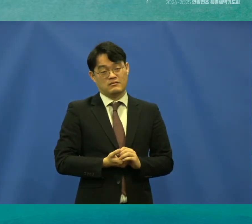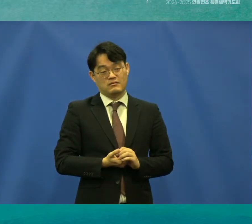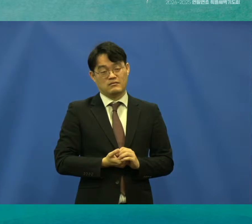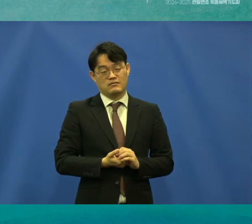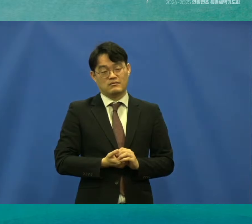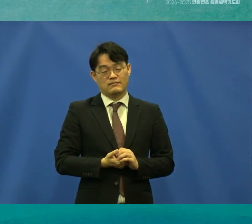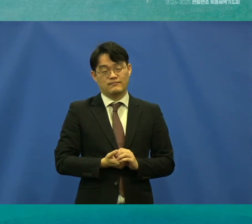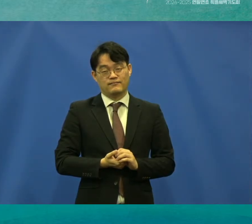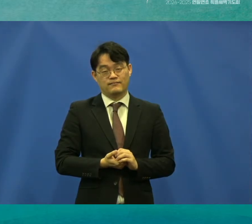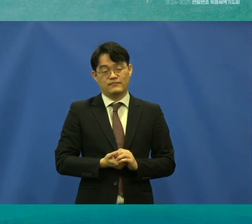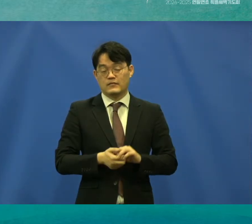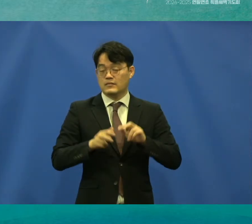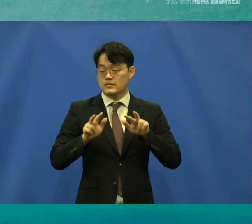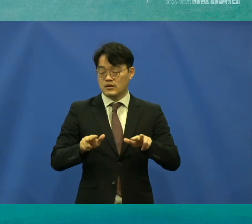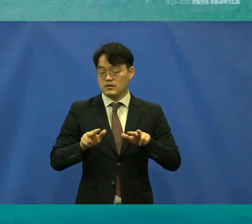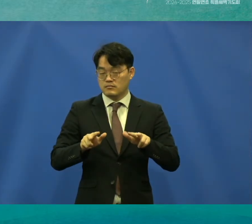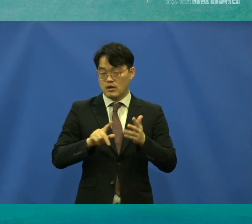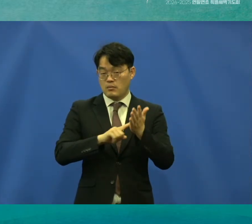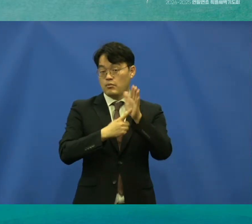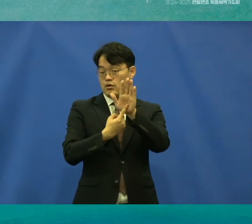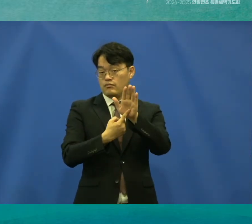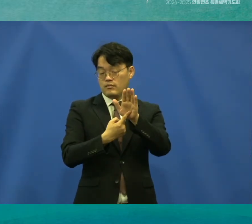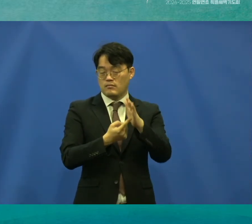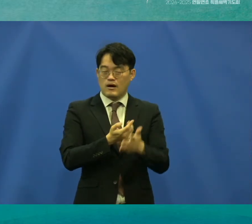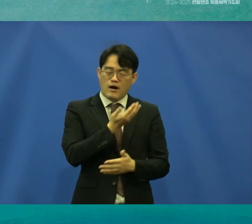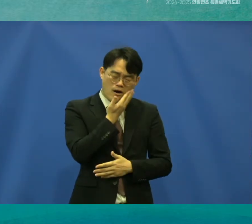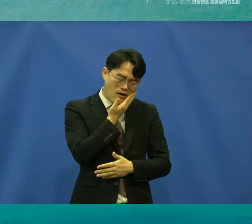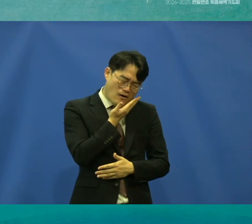여기 아낀다는 표현이 매우 중요합니다.